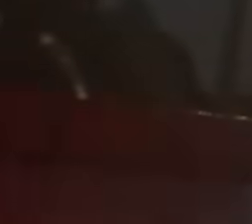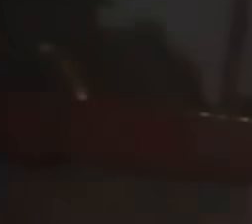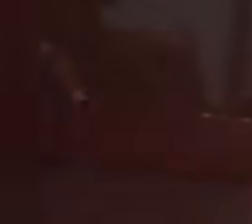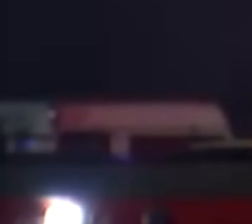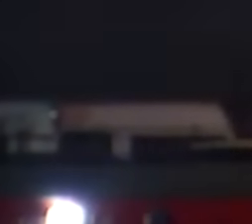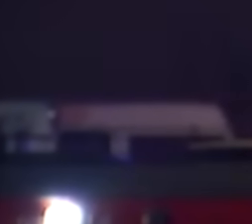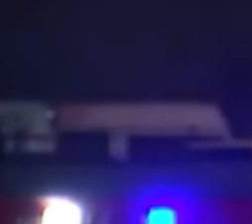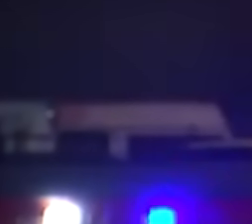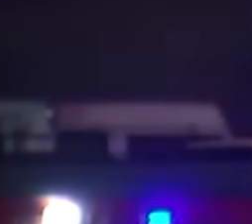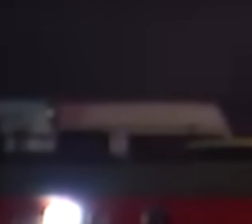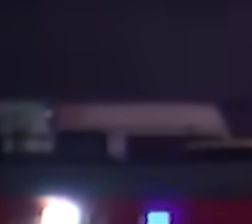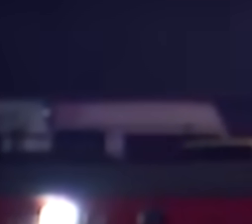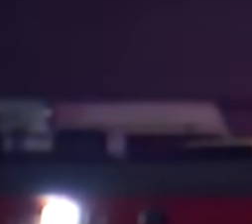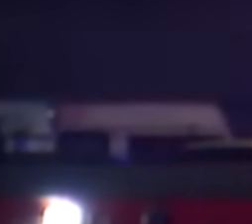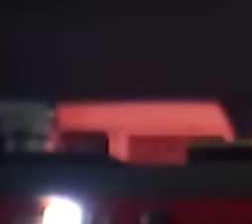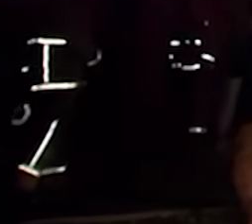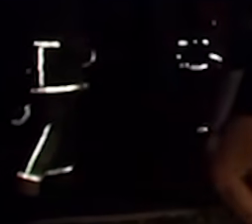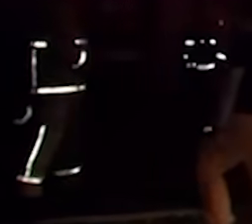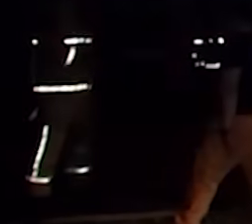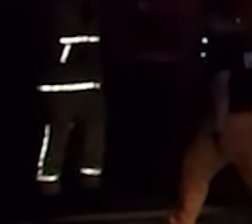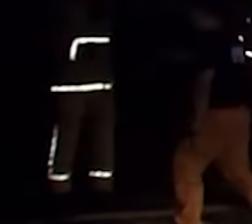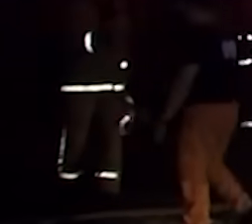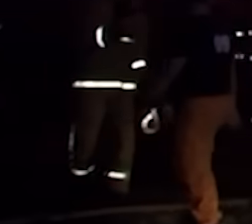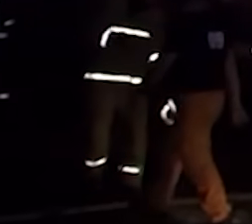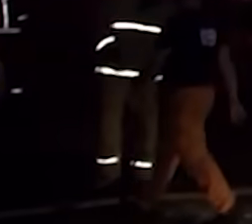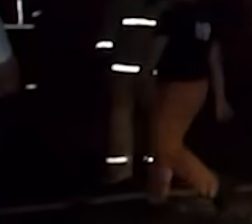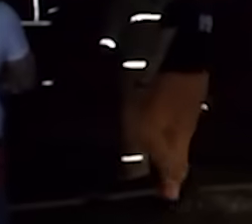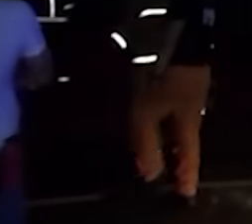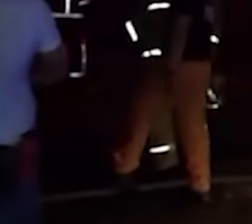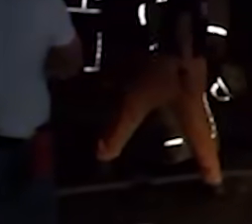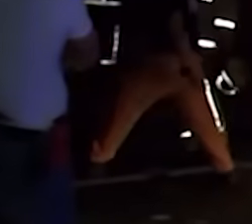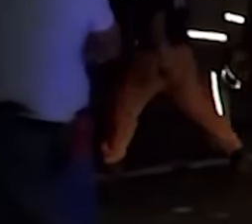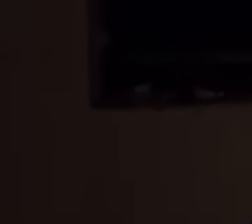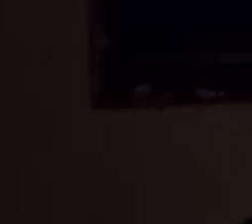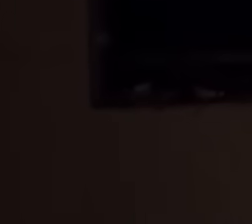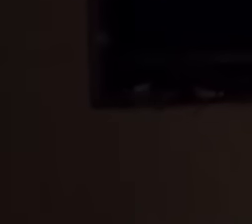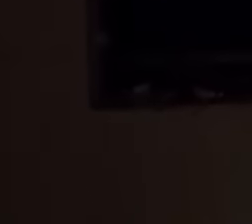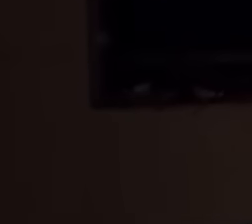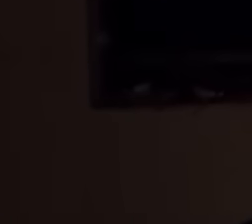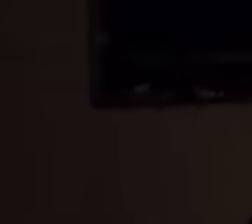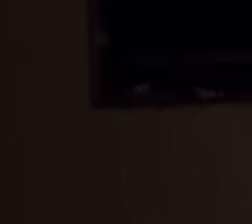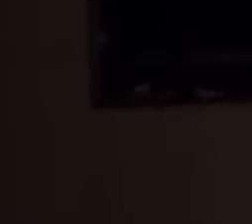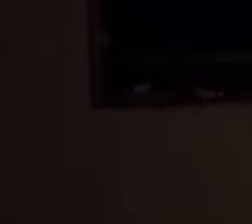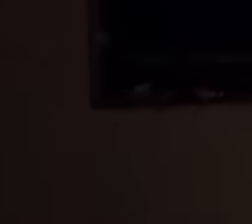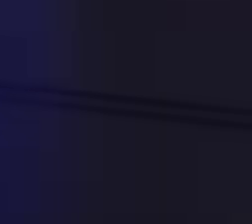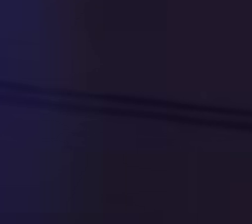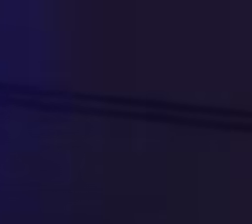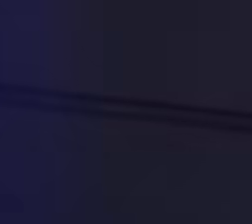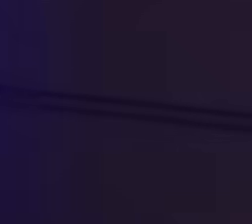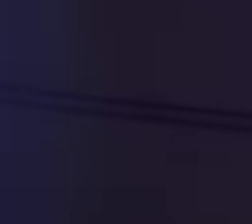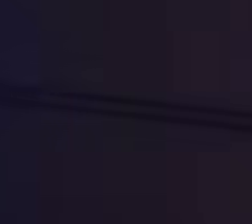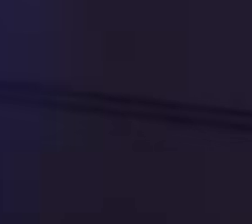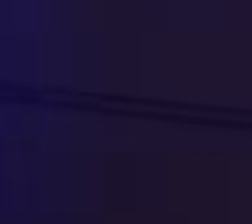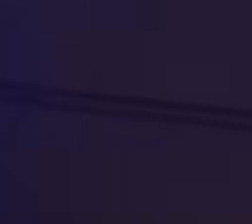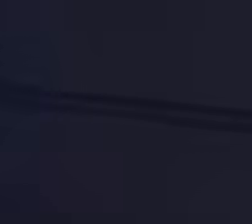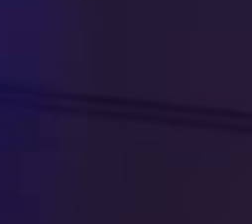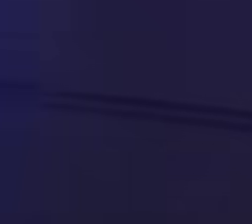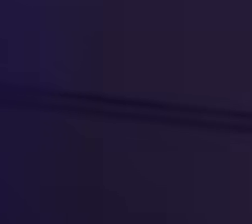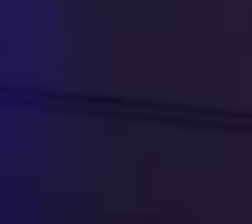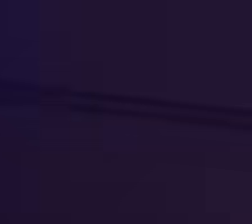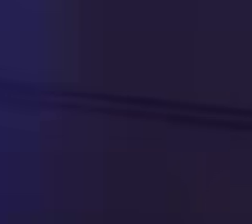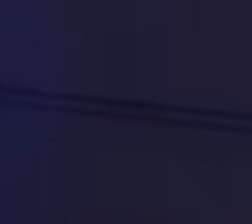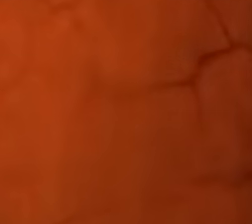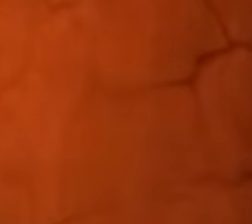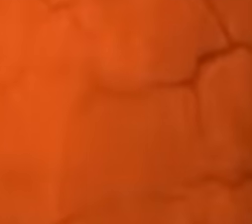Binutas na ng mga taga Bureau of Fire Protection ng pader ng warehouse na tinutupok ng apoy. Mula sa mga binutas na pader at binasag ng mga salamin